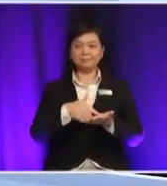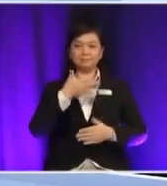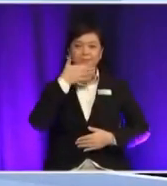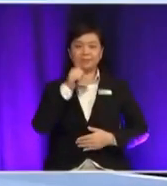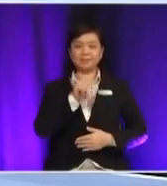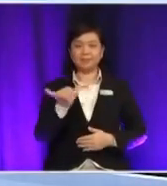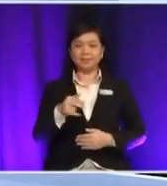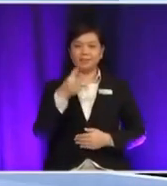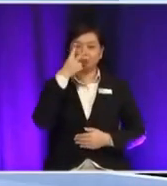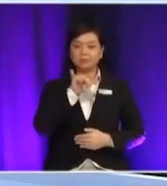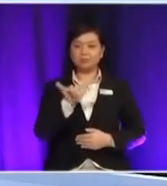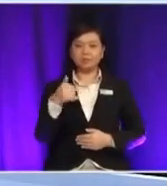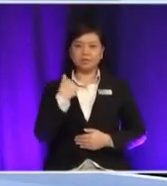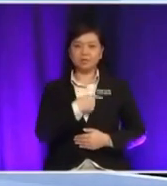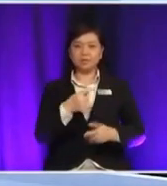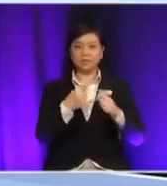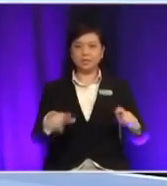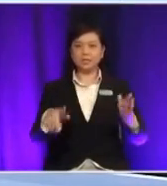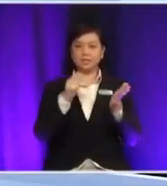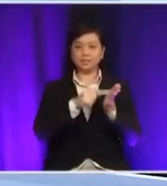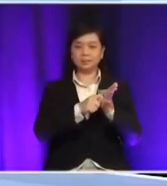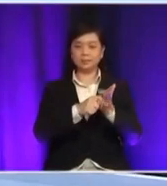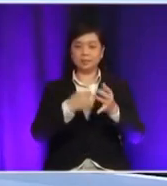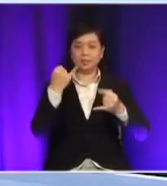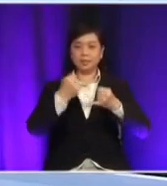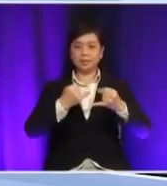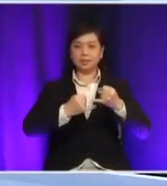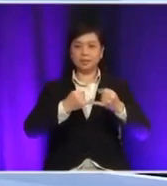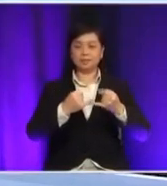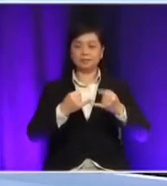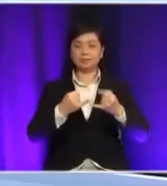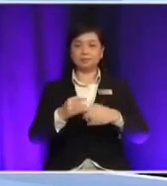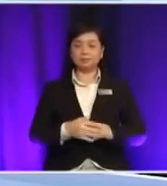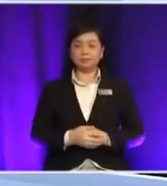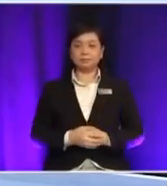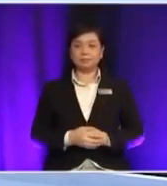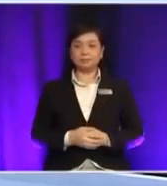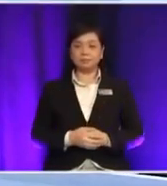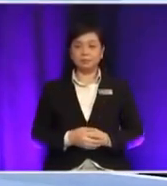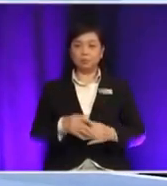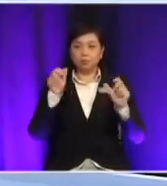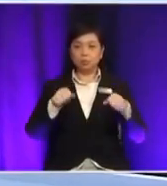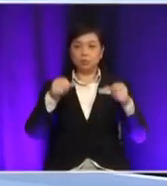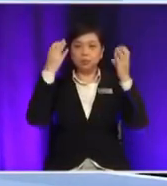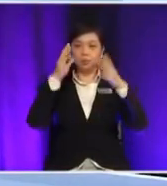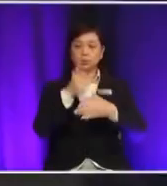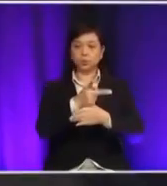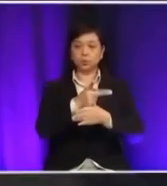C gua Nampaknya kita telah putih berke Penghujung episode kali ini tapi sebelum tubuh kita rumusan